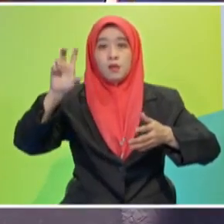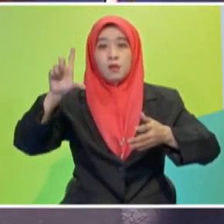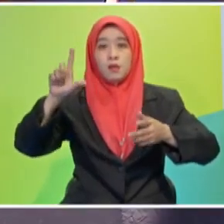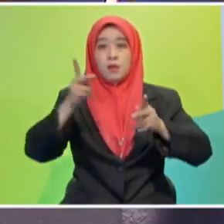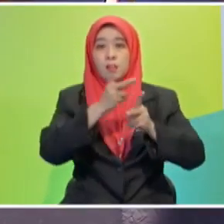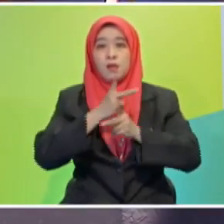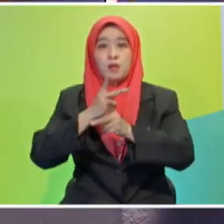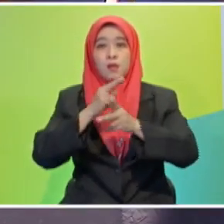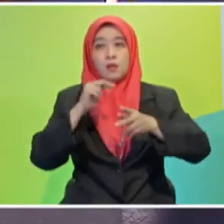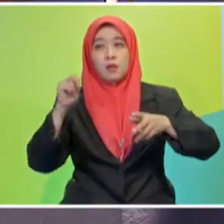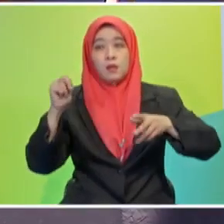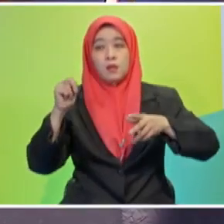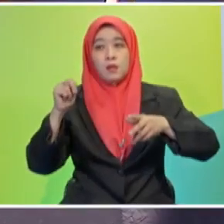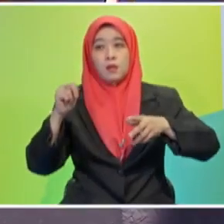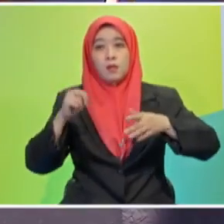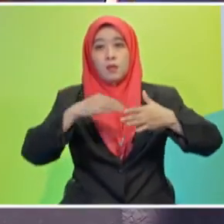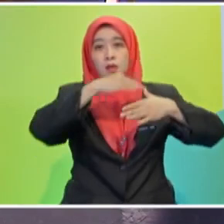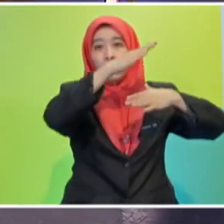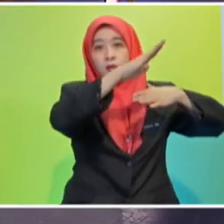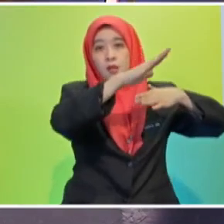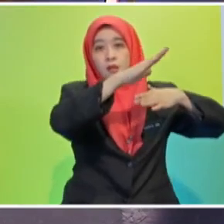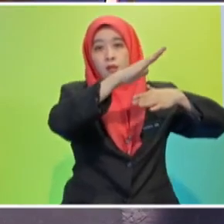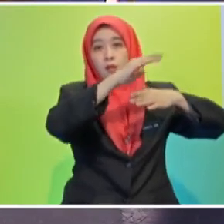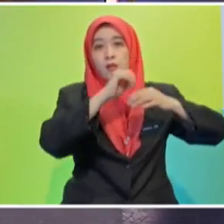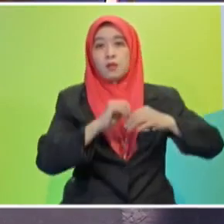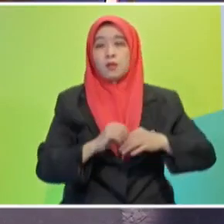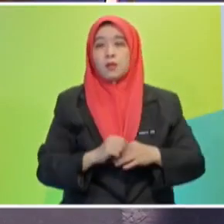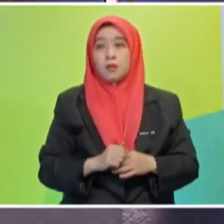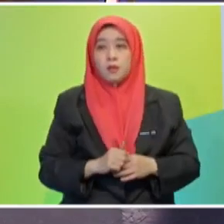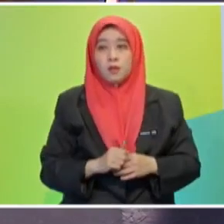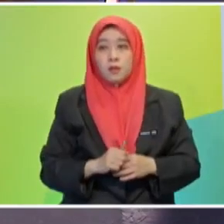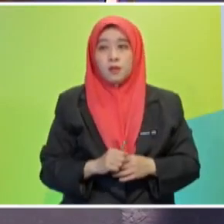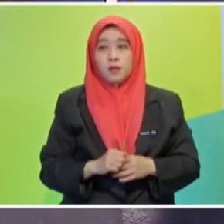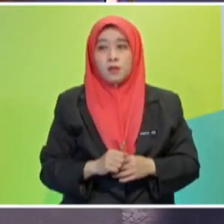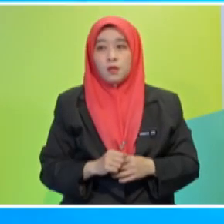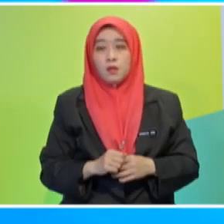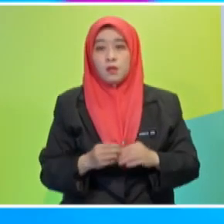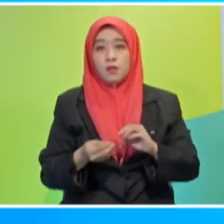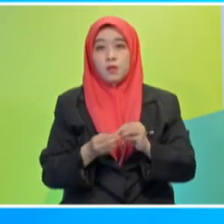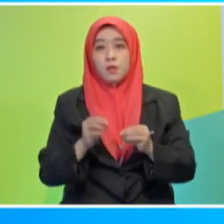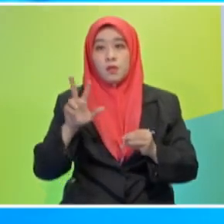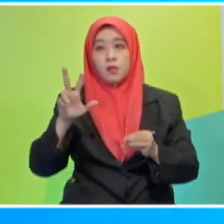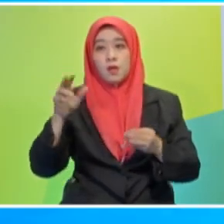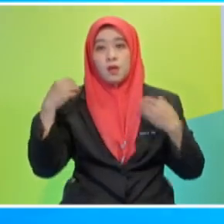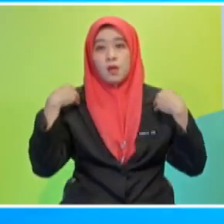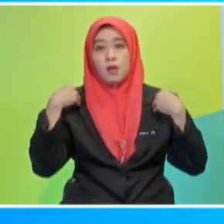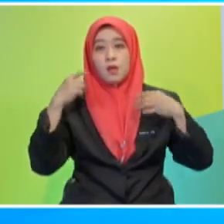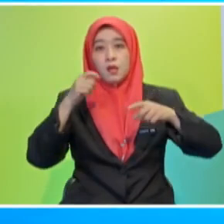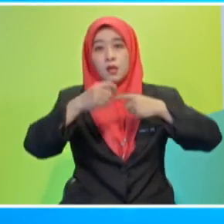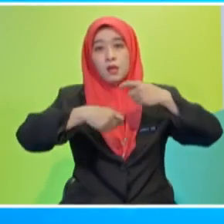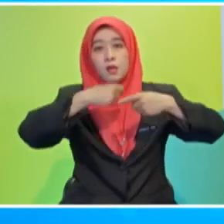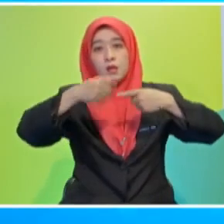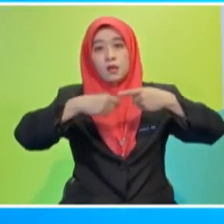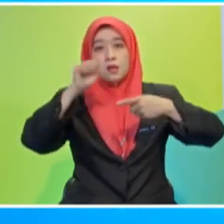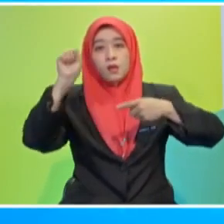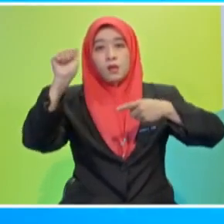panel kawalan di bahagian atas ni. Bagus, Aiman ni patut. Okey. Dan yang ketiga ni kita ada tali sawat cikgu.